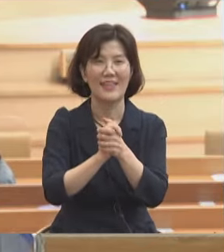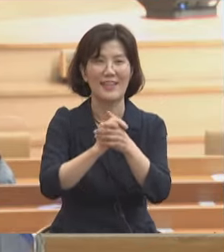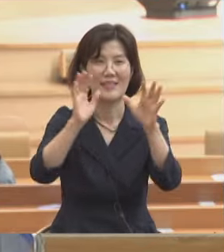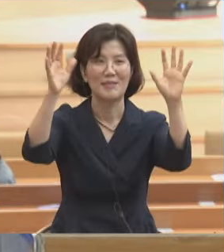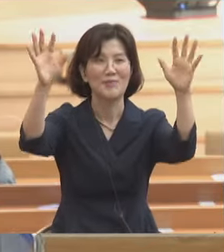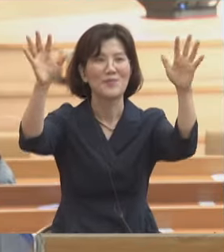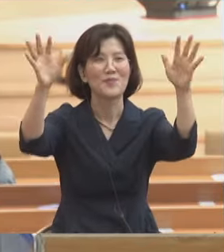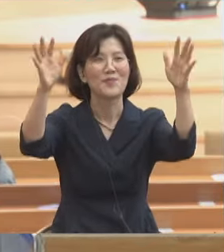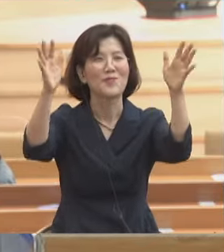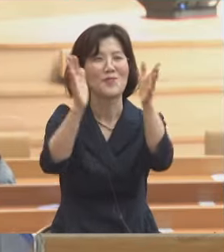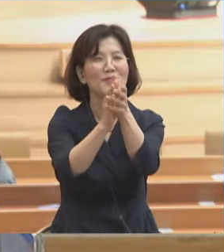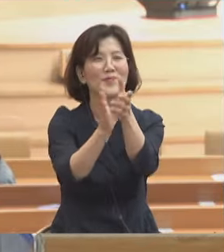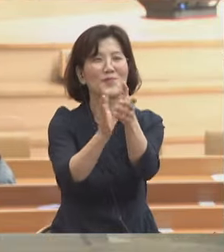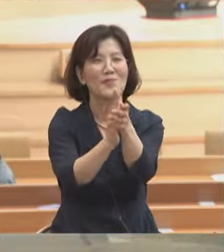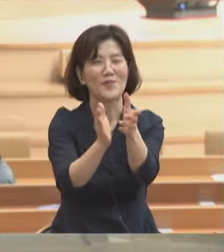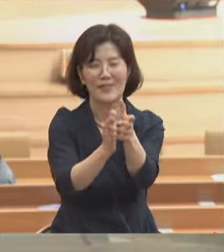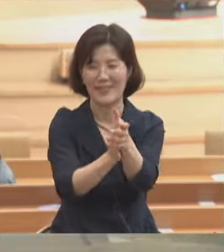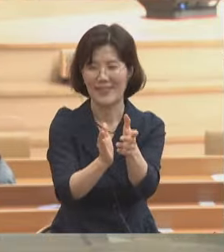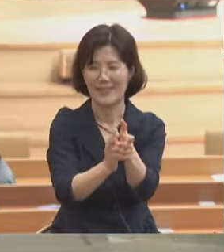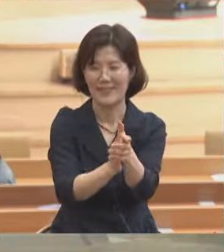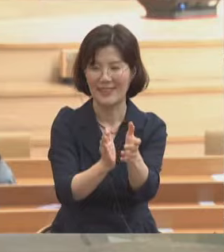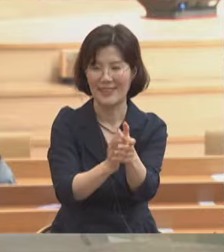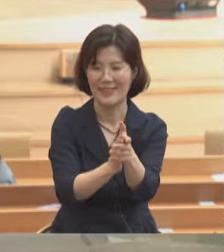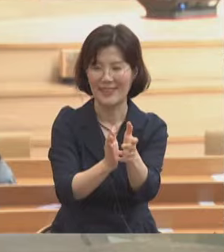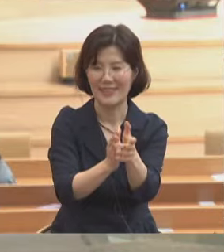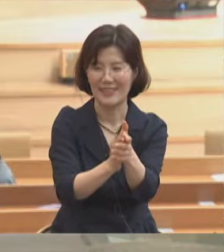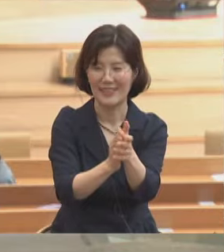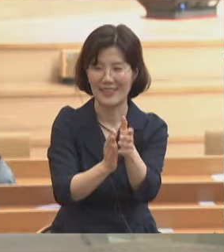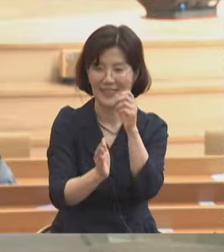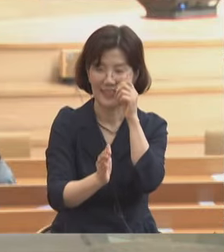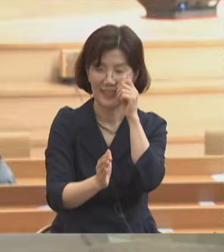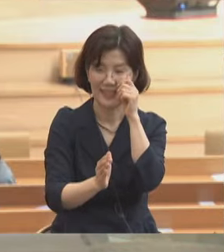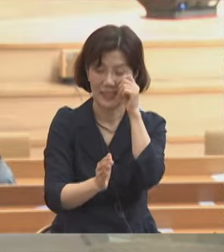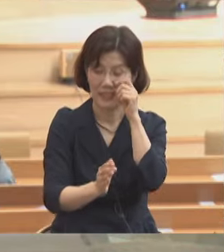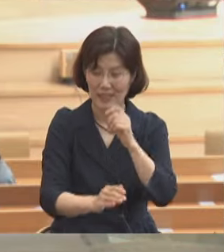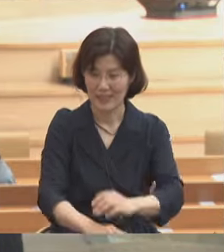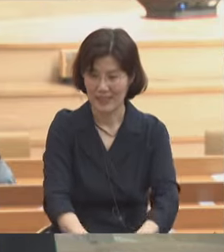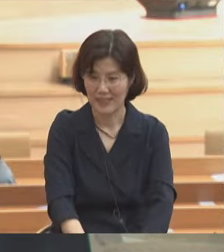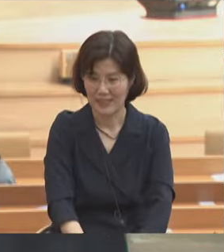아멘. 박수하겠습니다. 받으시고 또 역시